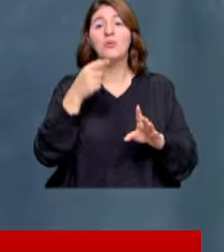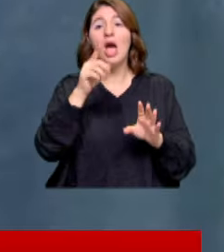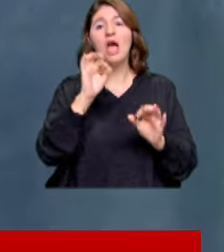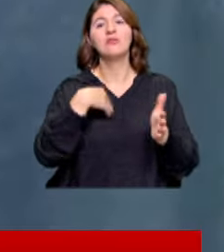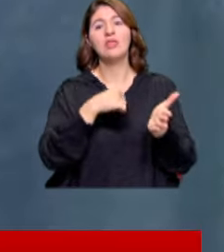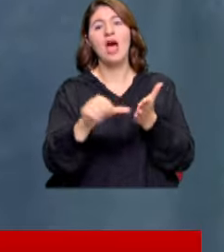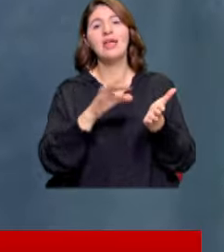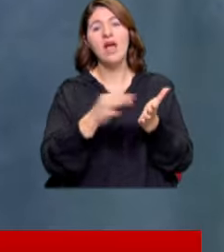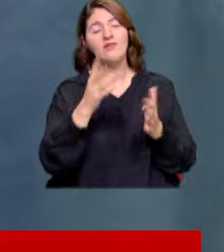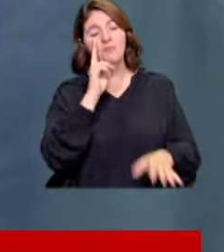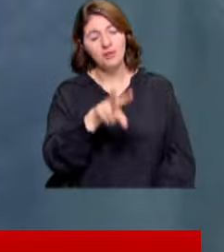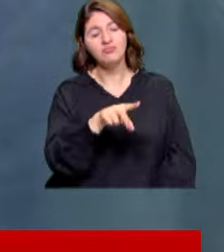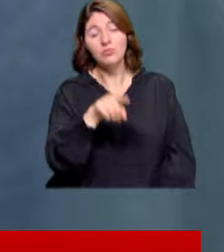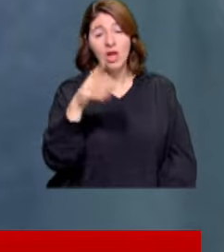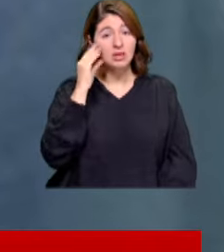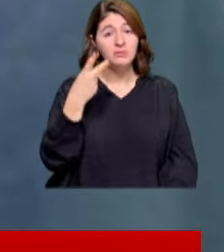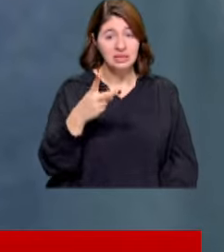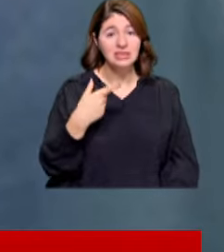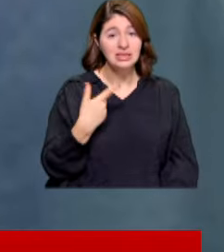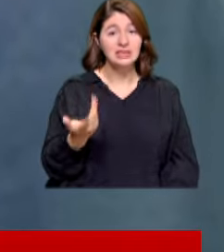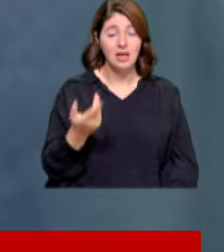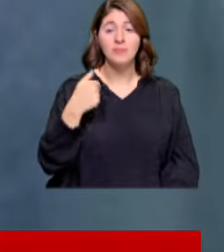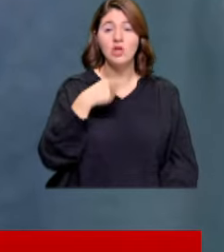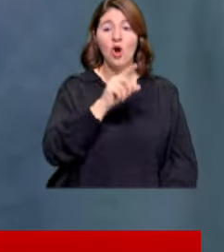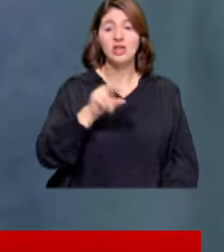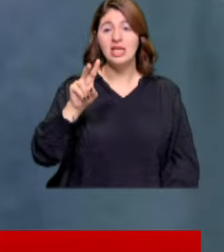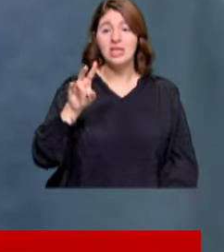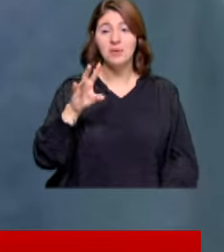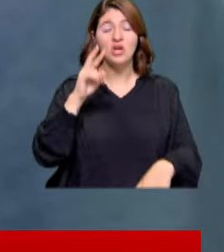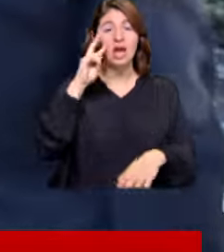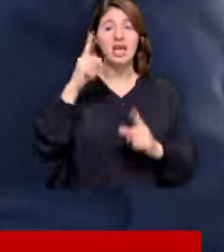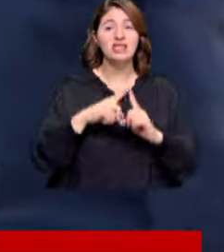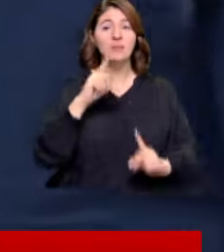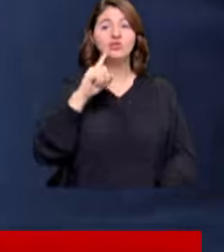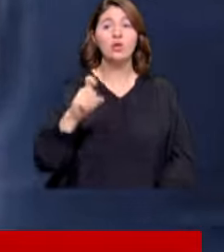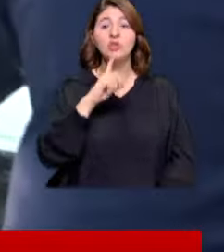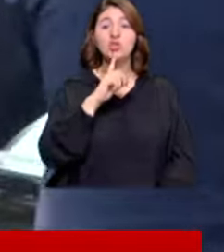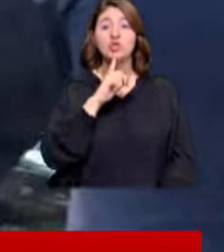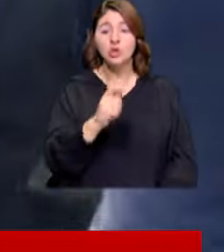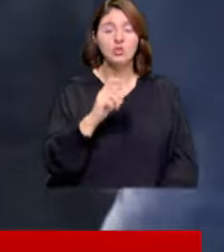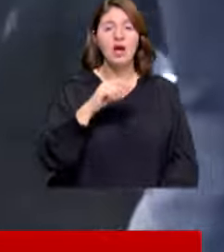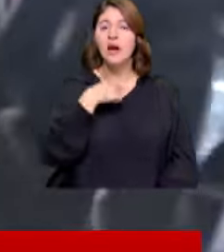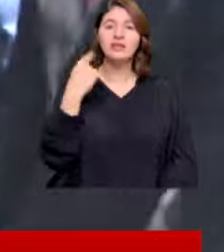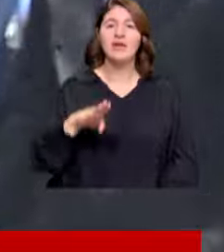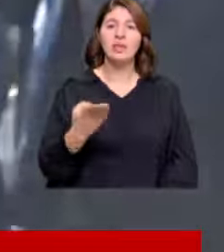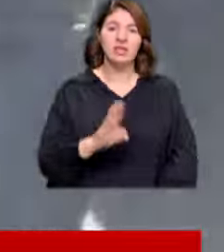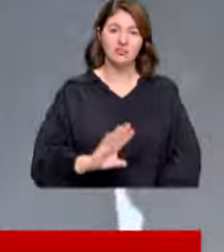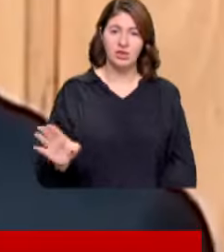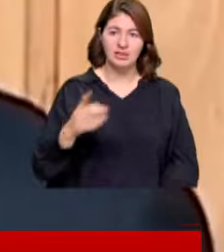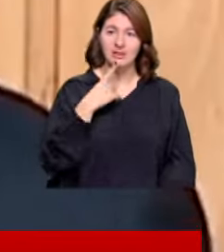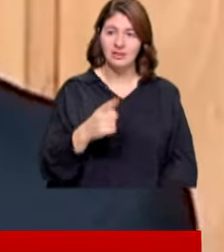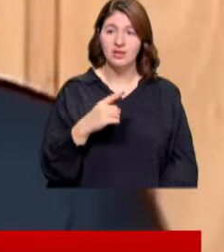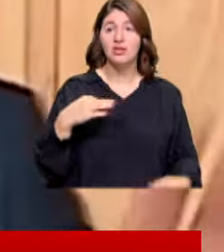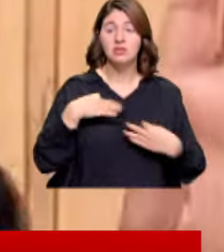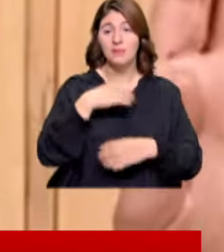takvime bakıyorum. Buradan da anlayabilirsiniz ki biz 17 ve 25 Aralık'ın hesabının sorulması vaadimizden asla geri adım atmayız demişti.